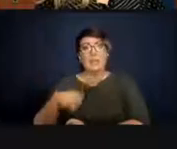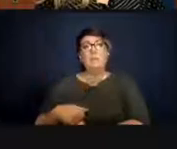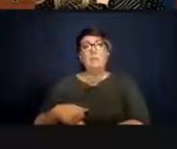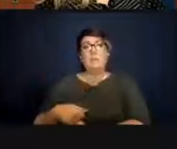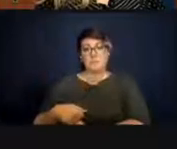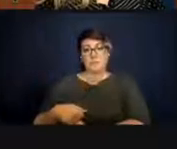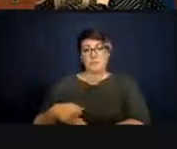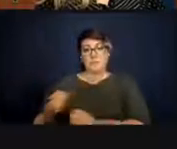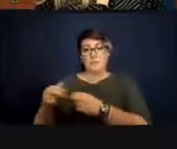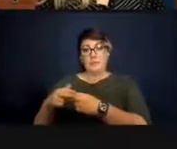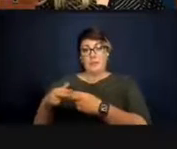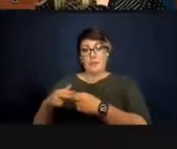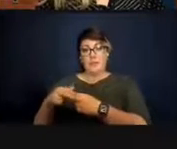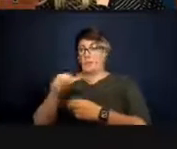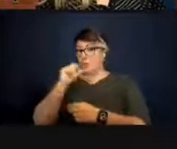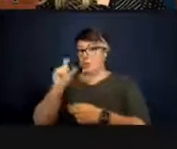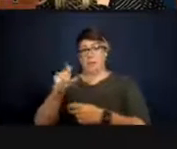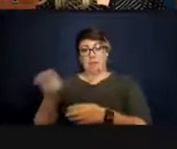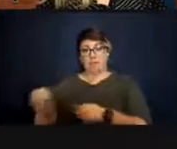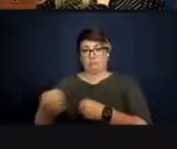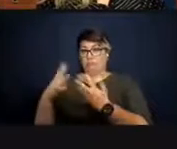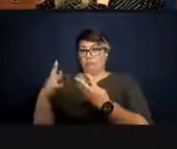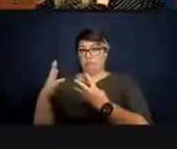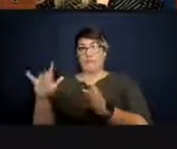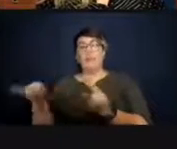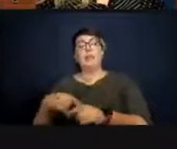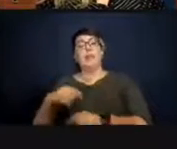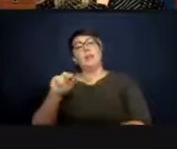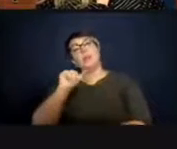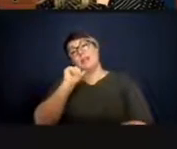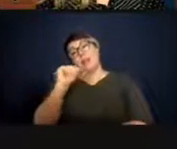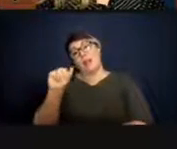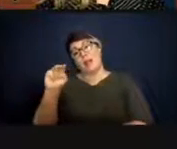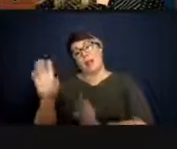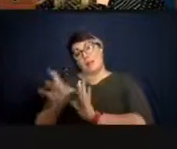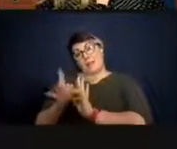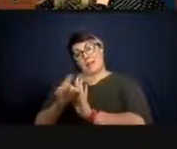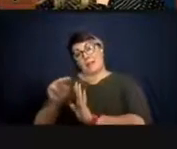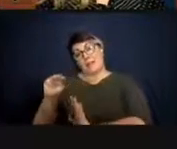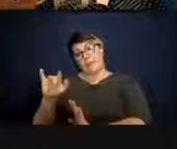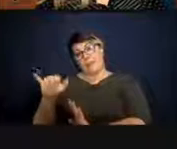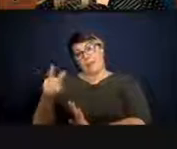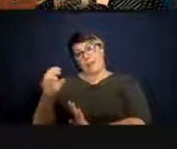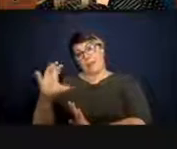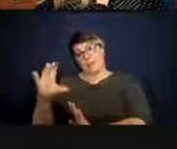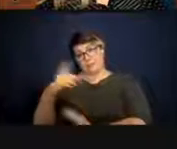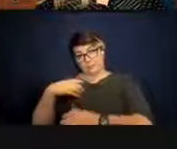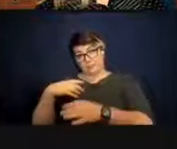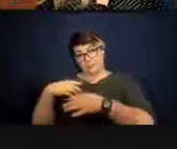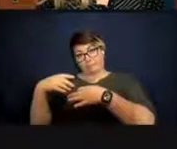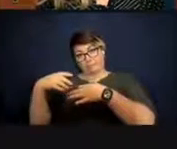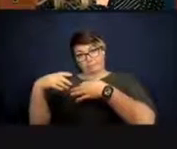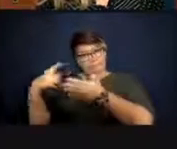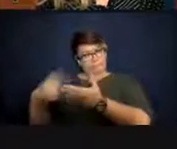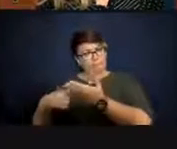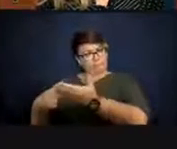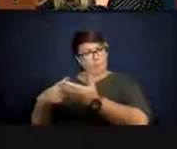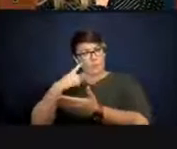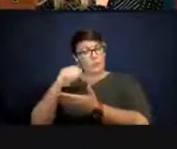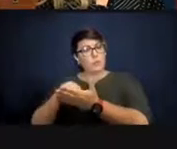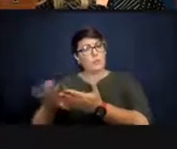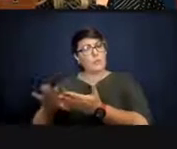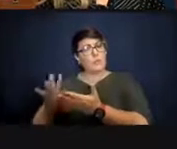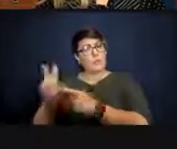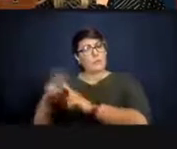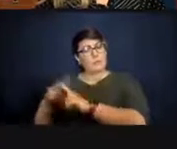الماجنت أو الدروس والحصص الجاذبة، هل هي تشمل المناقشة التي نحن